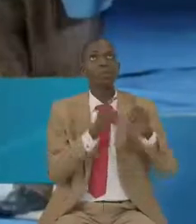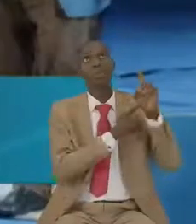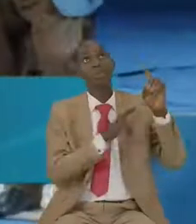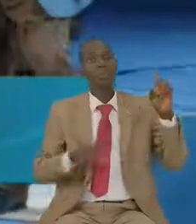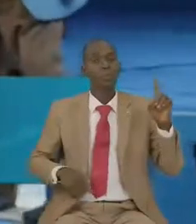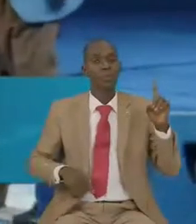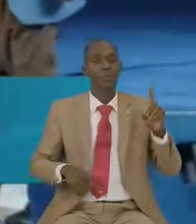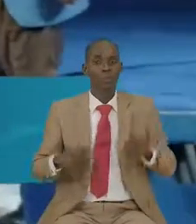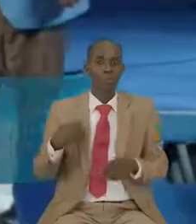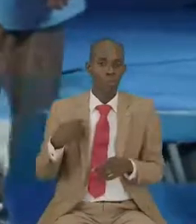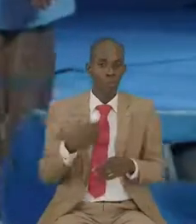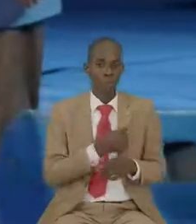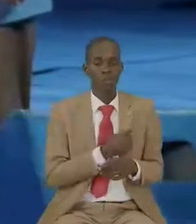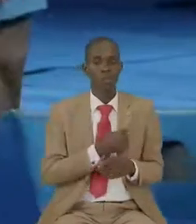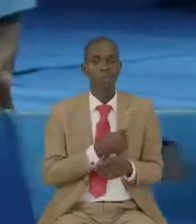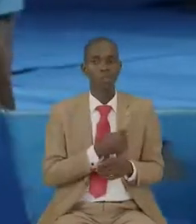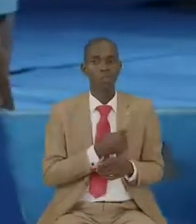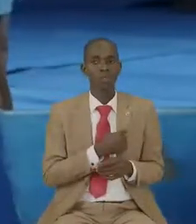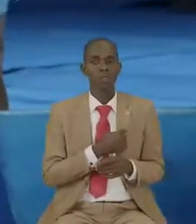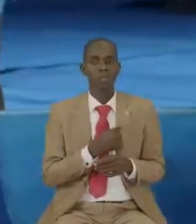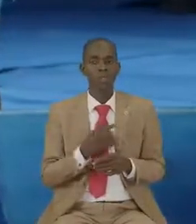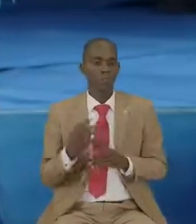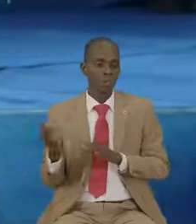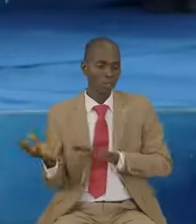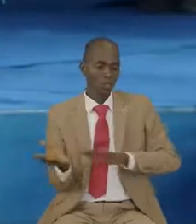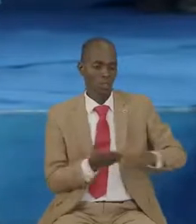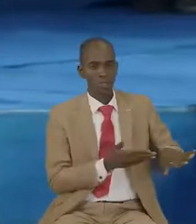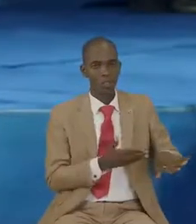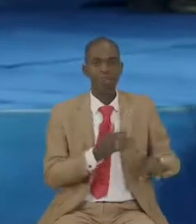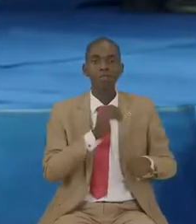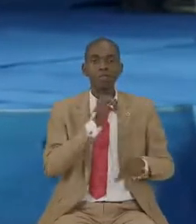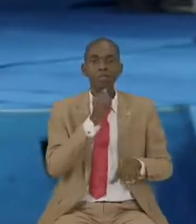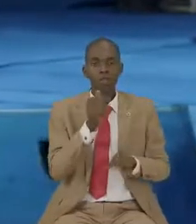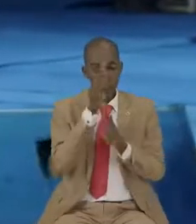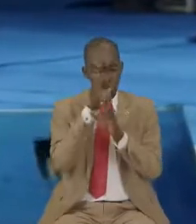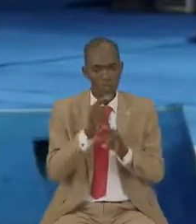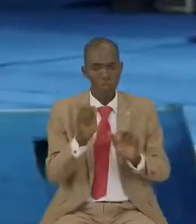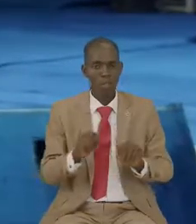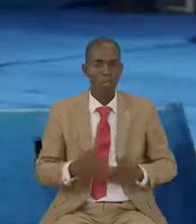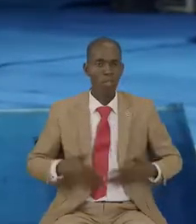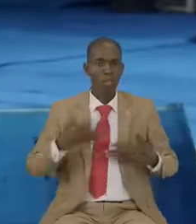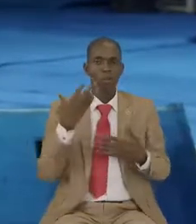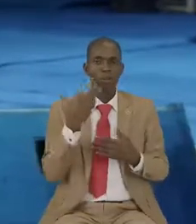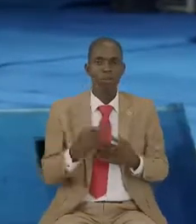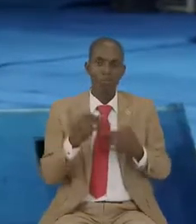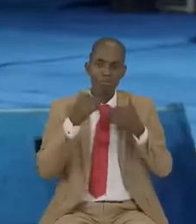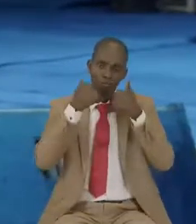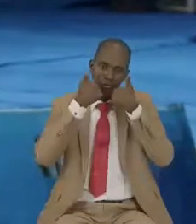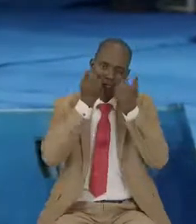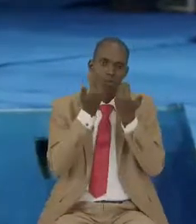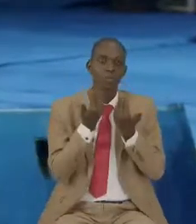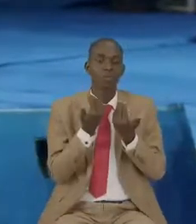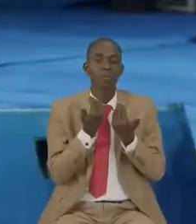Avant de regarder l'agneau, avant de croire au Seigneur, nous menions une vie